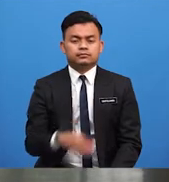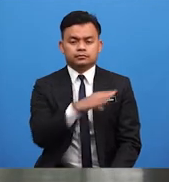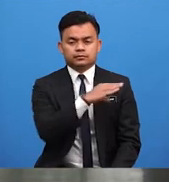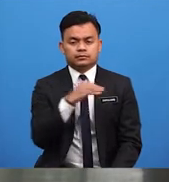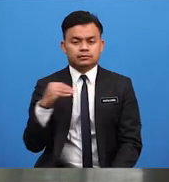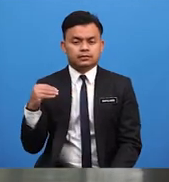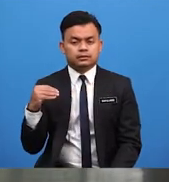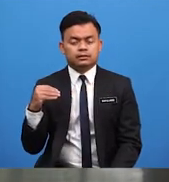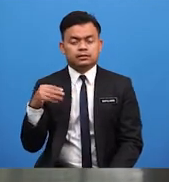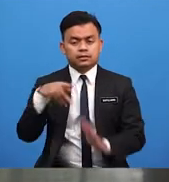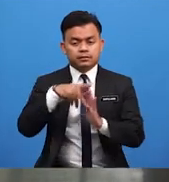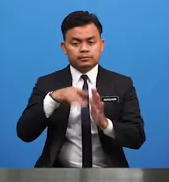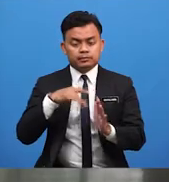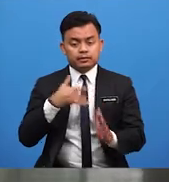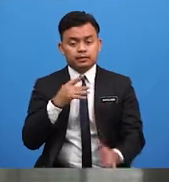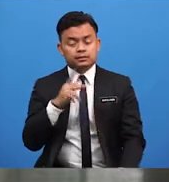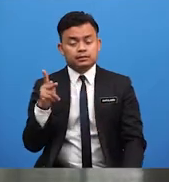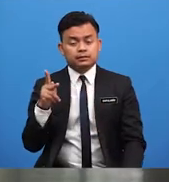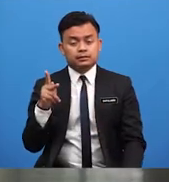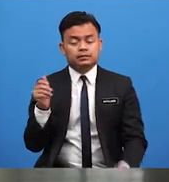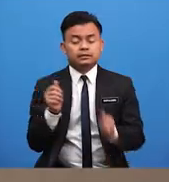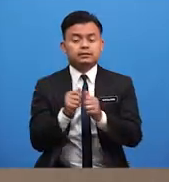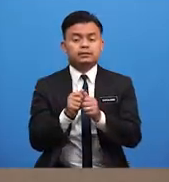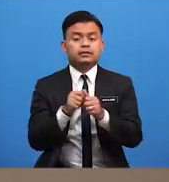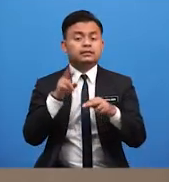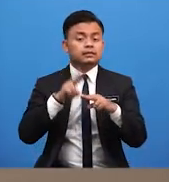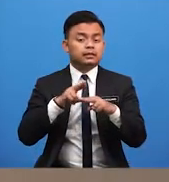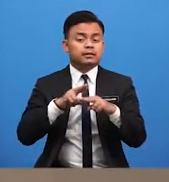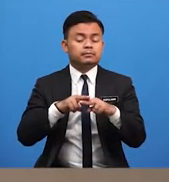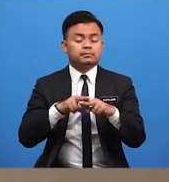Dan perasakan dengan garam secukupnya.